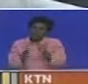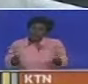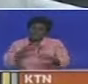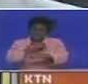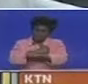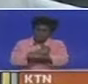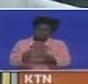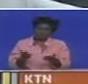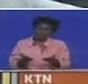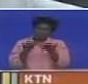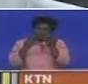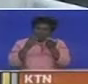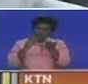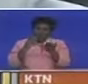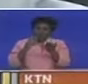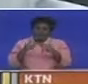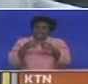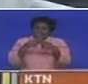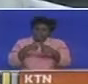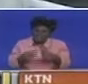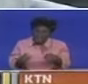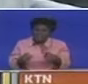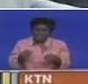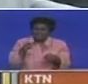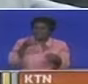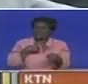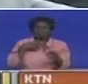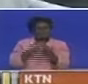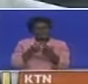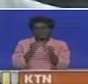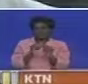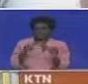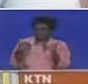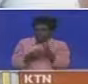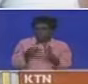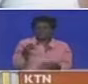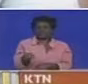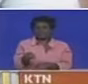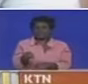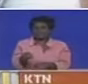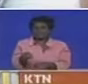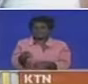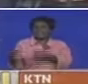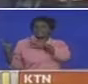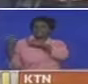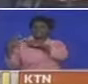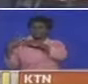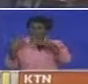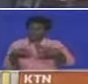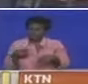edge, but they're still performing dismally, you're solving the problem. Wanaohusika basi,